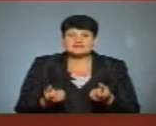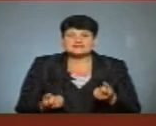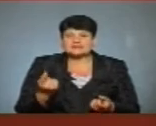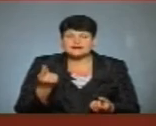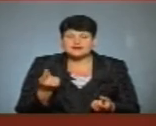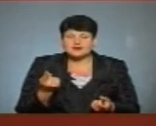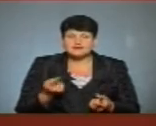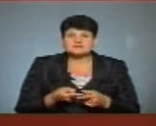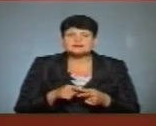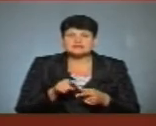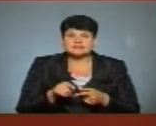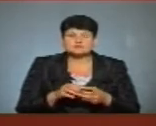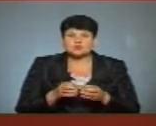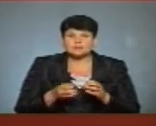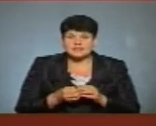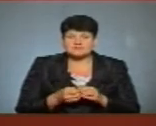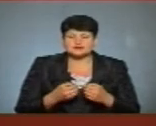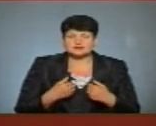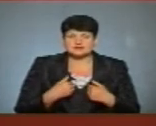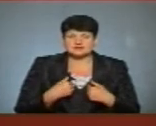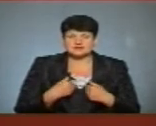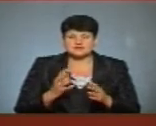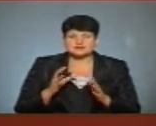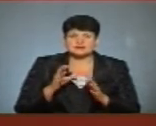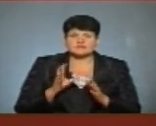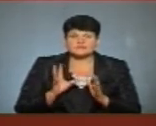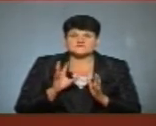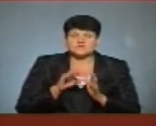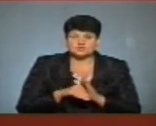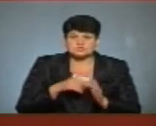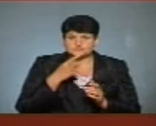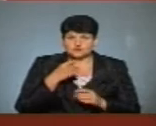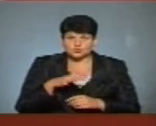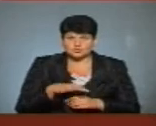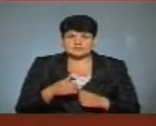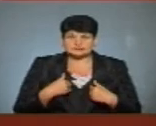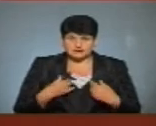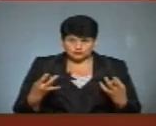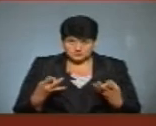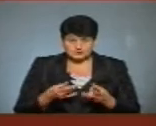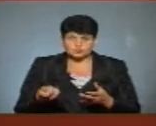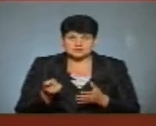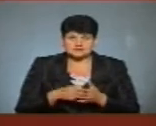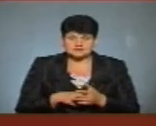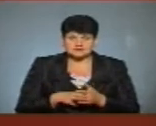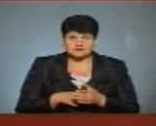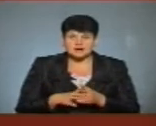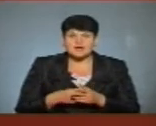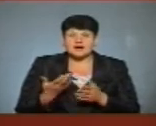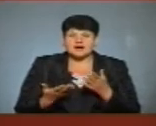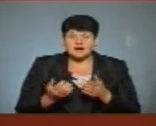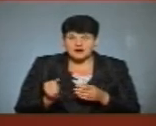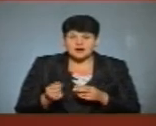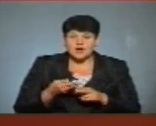такі проблеми і нас відносять червону зону. Нам потрібно закритися, але компенсувати